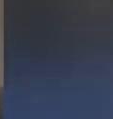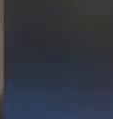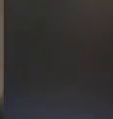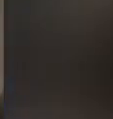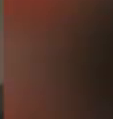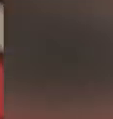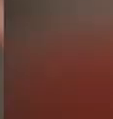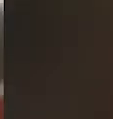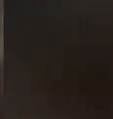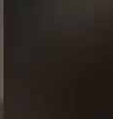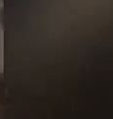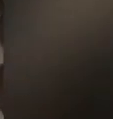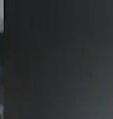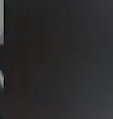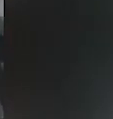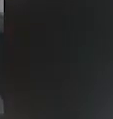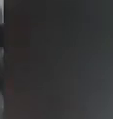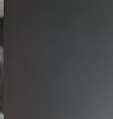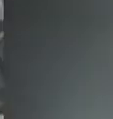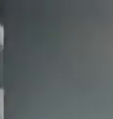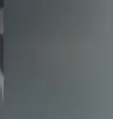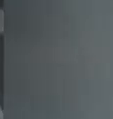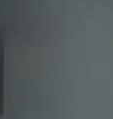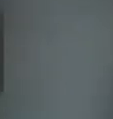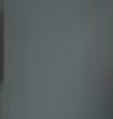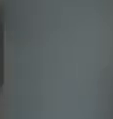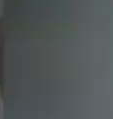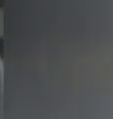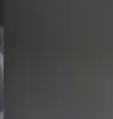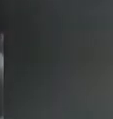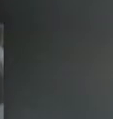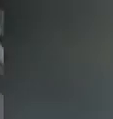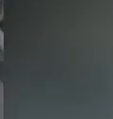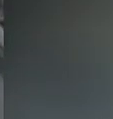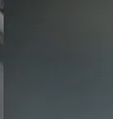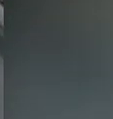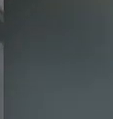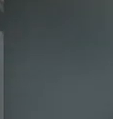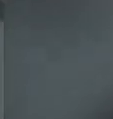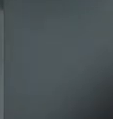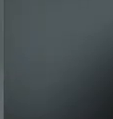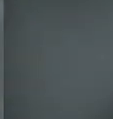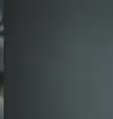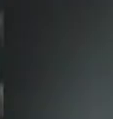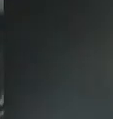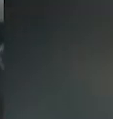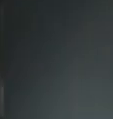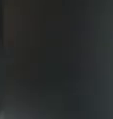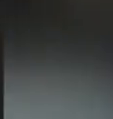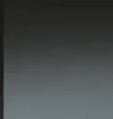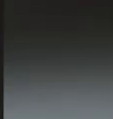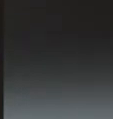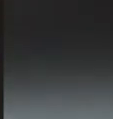Taman Sari, Jakarta Barat. Sambil menangis, wanita ini mengatakan saat dirinya mengendari motor melintas di jembatan layang Roa Malaka, dirinya